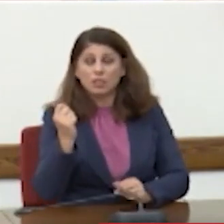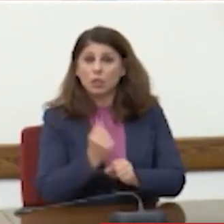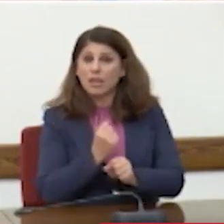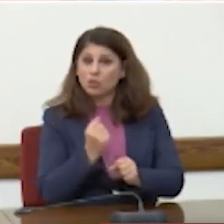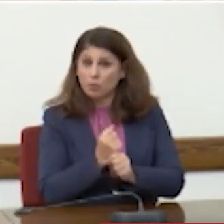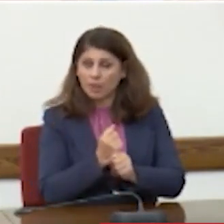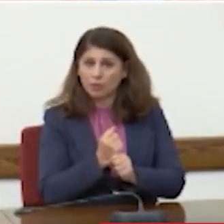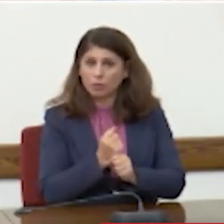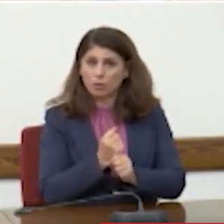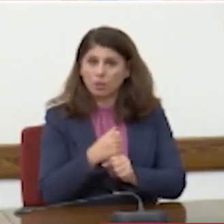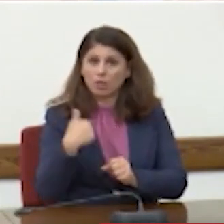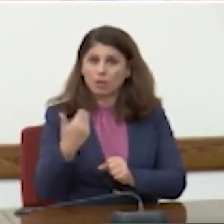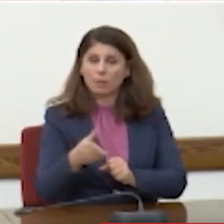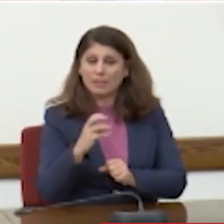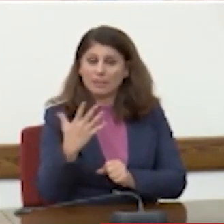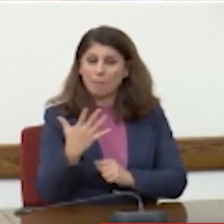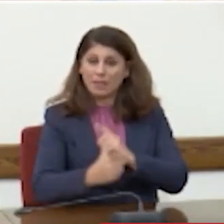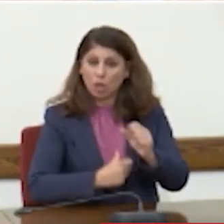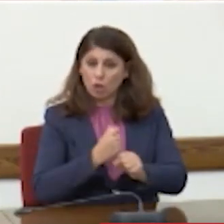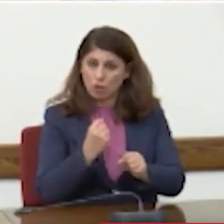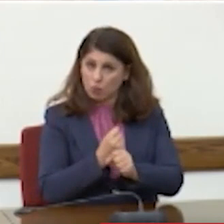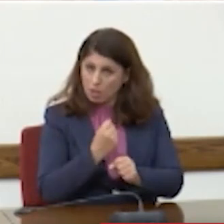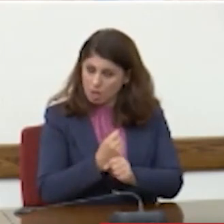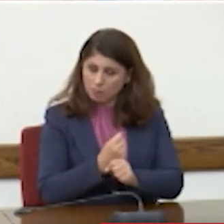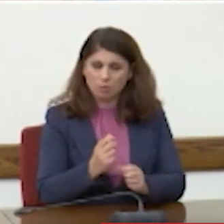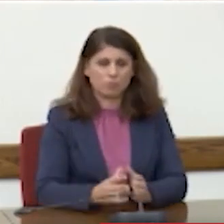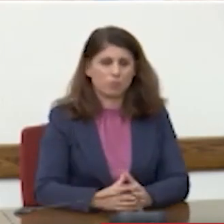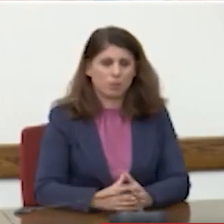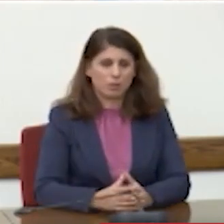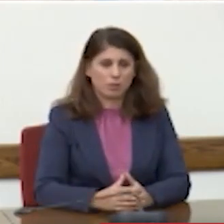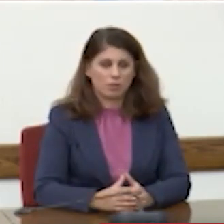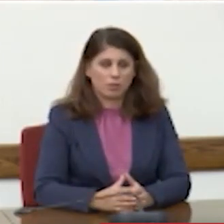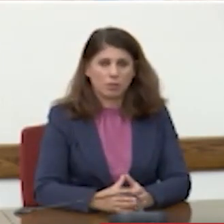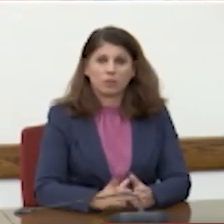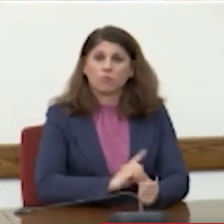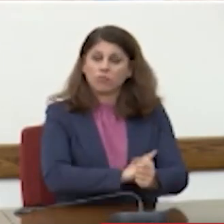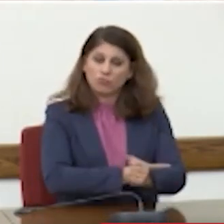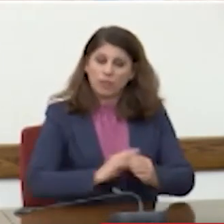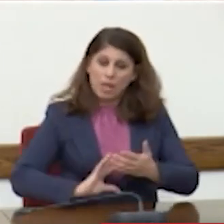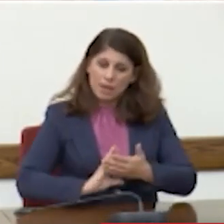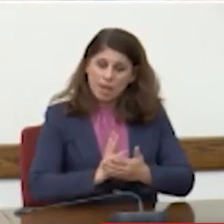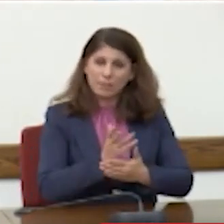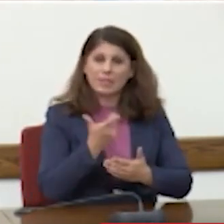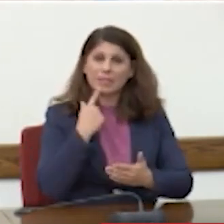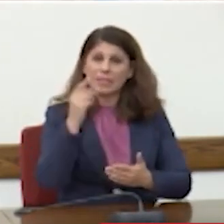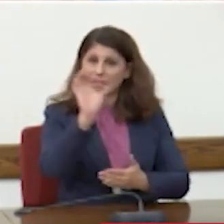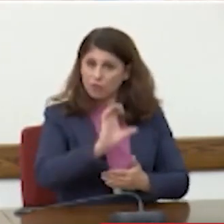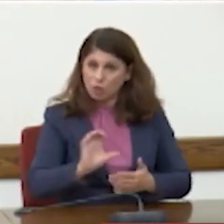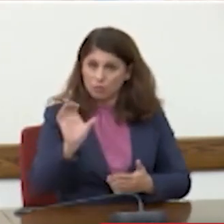ζωής. Συνέχισε μάλιστα κάνοντας λόγο για τις προκλήσεις του ανθρώπινου δυναμικού σε μια χώρα η οποία συρρυκνώνεται, ζητώντας